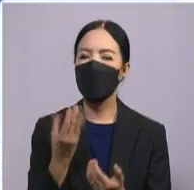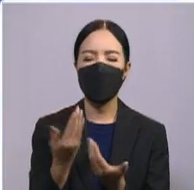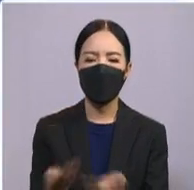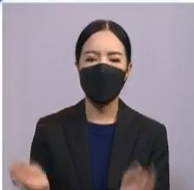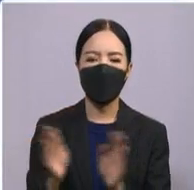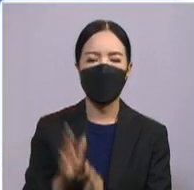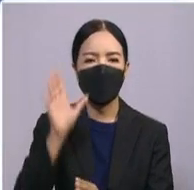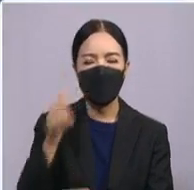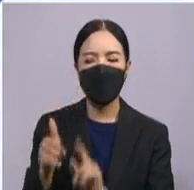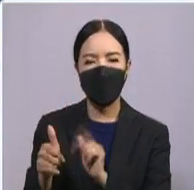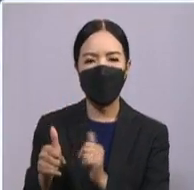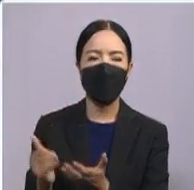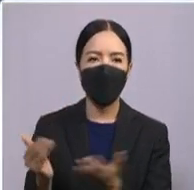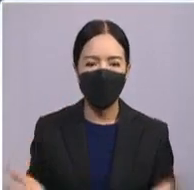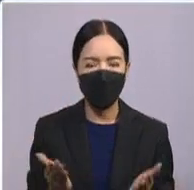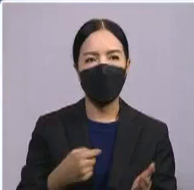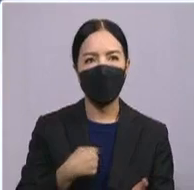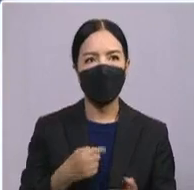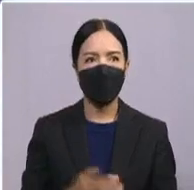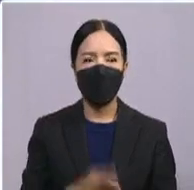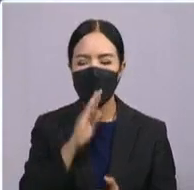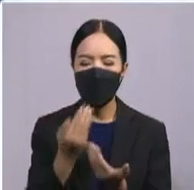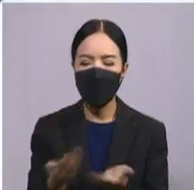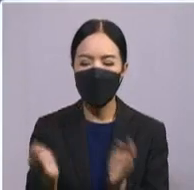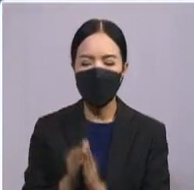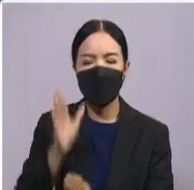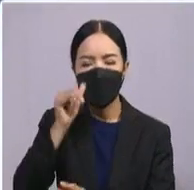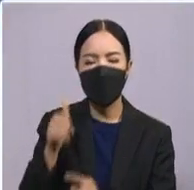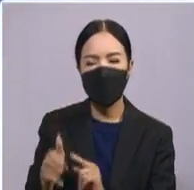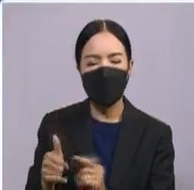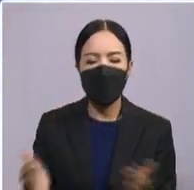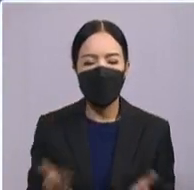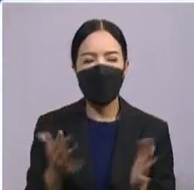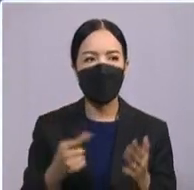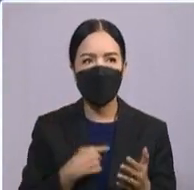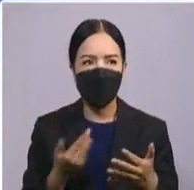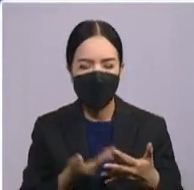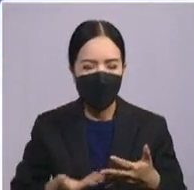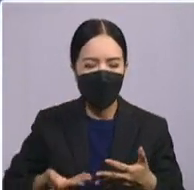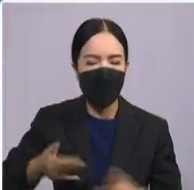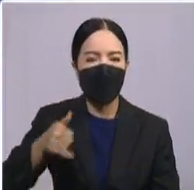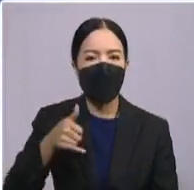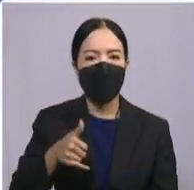พ่อเป็นส่วนใหญ่เพราะว่าถ้าไม่ได้ครอบครัวกับคุณพ่อก็คงไม่ถึงจุดนี